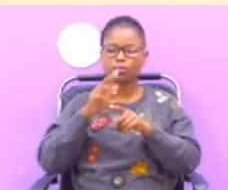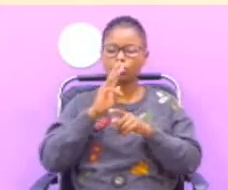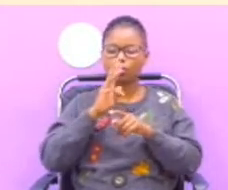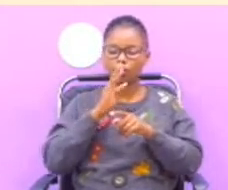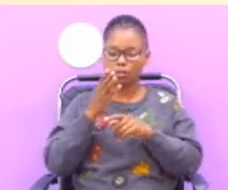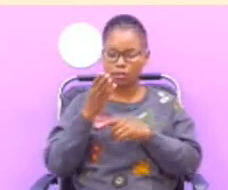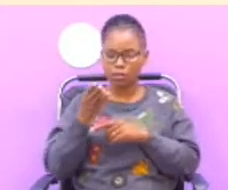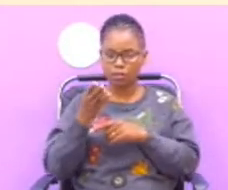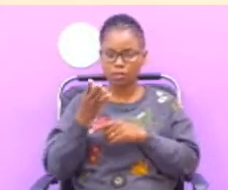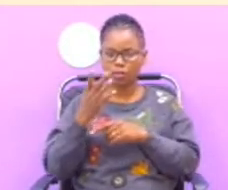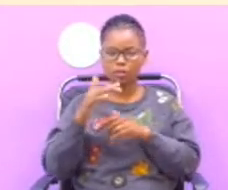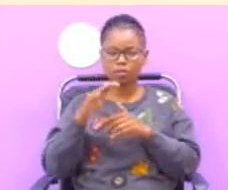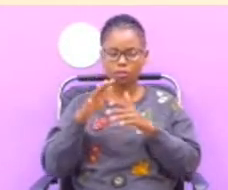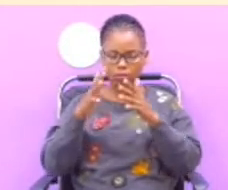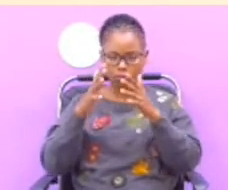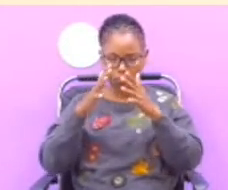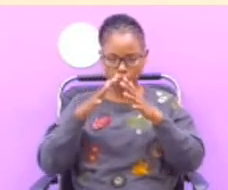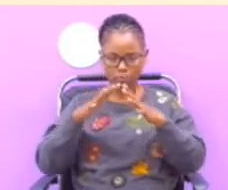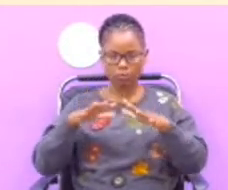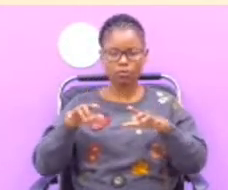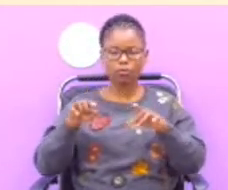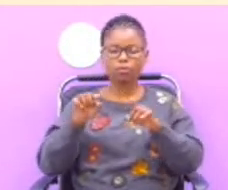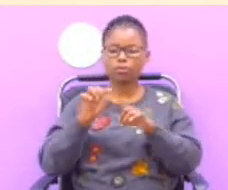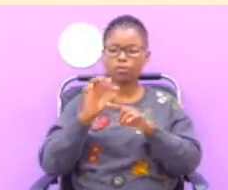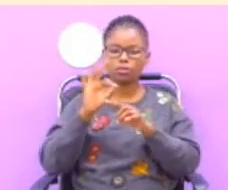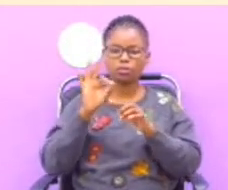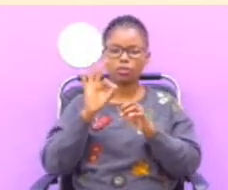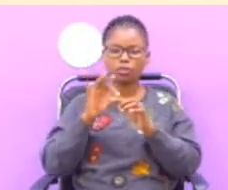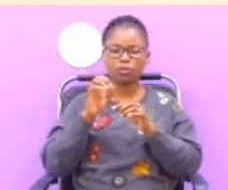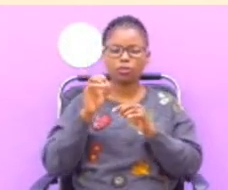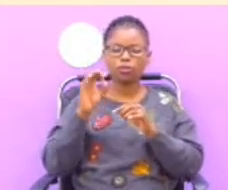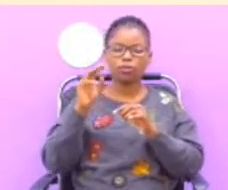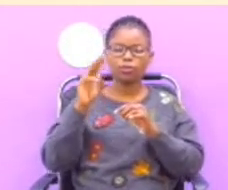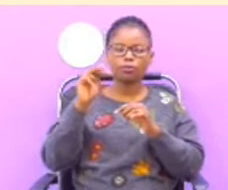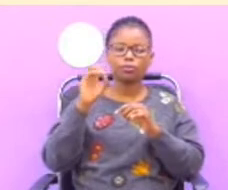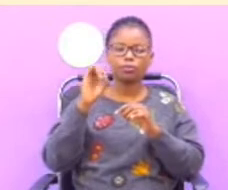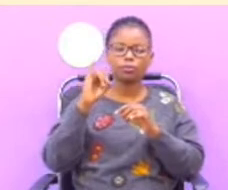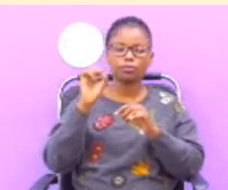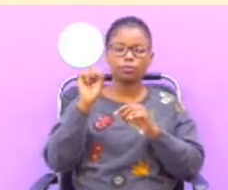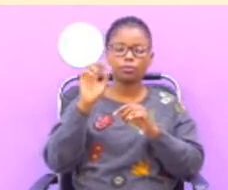na ũcoke ũhũcũke o ta rũĩ rũrĩa rwa Misiri